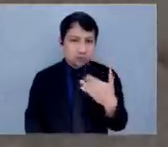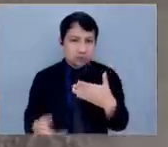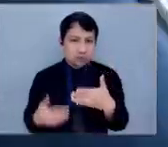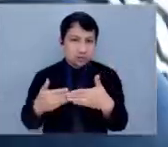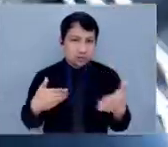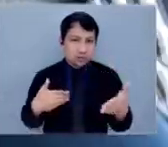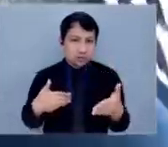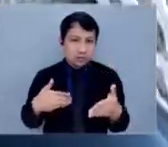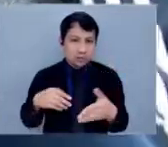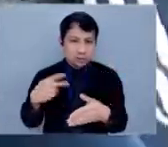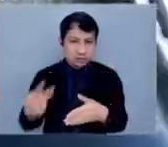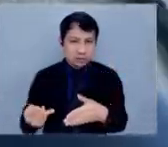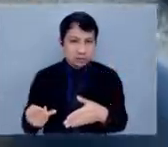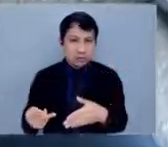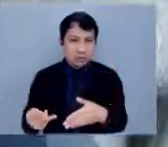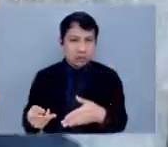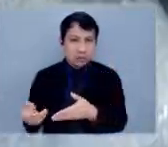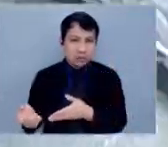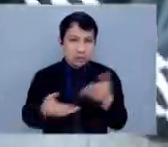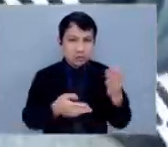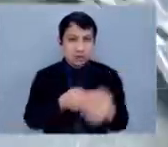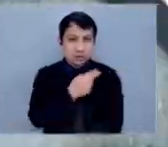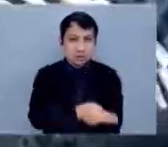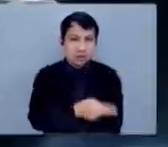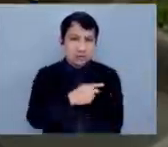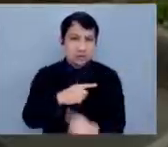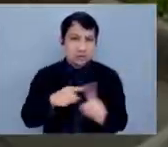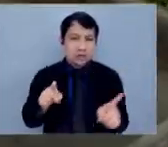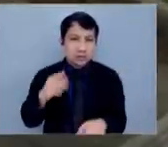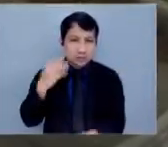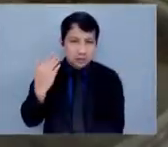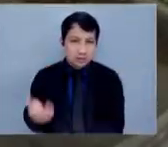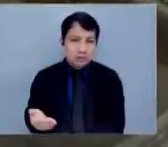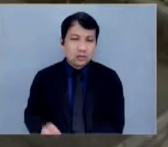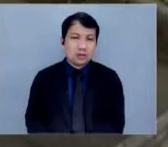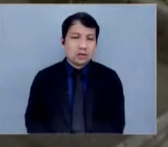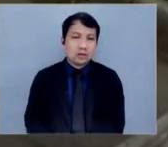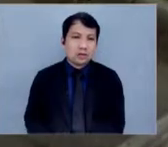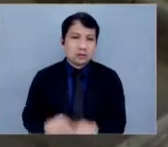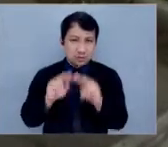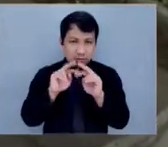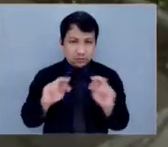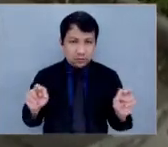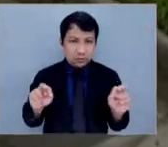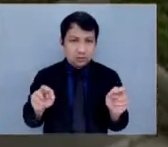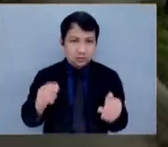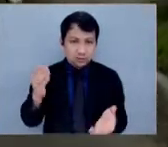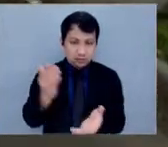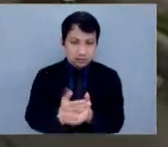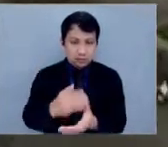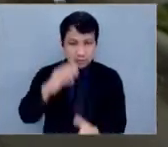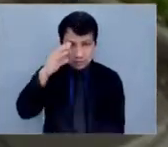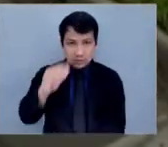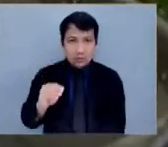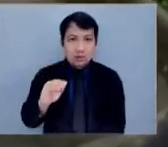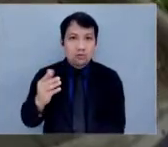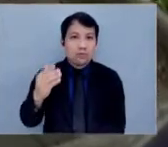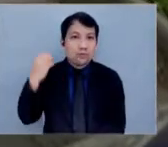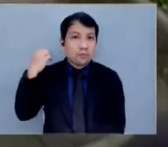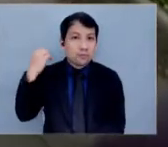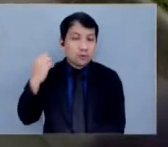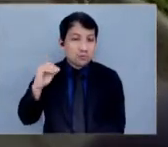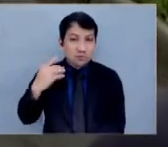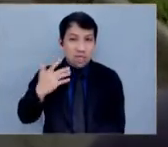ang driver. Isinugod siya sa ospital pero binawian ng buhay. Base sa imbestigasyon, pinatigil ang lalaki dahil sa hindi pagsusuot ng